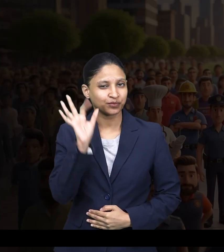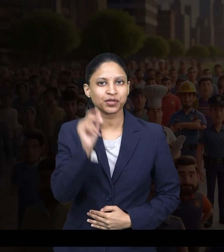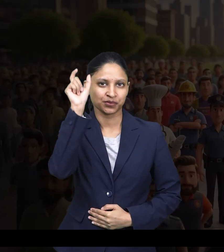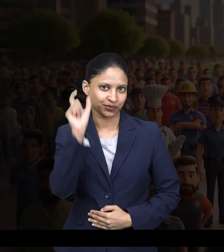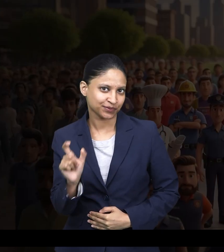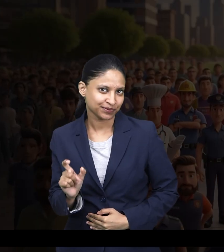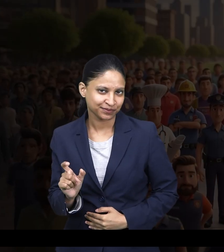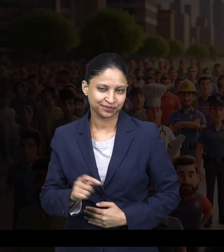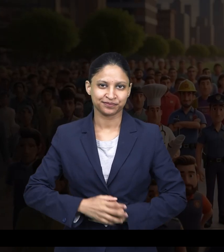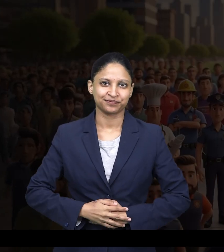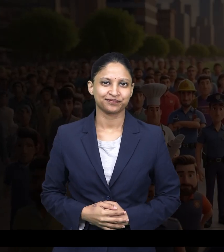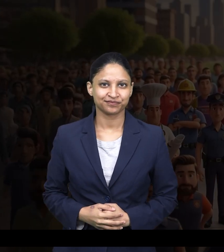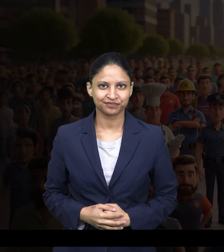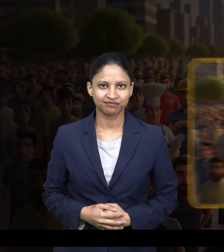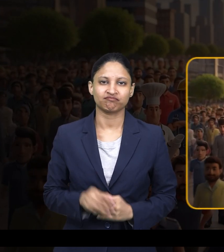महत्त्वाचे शब्द.